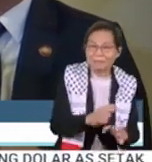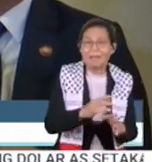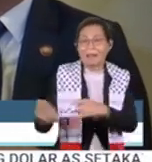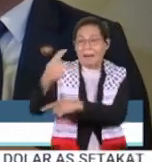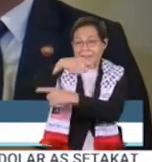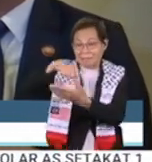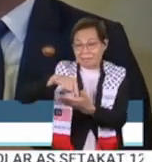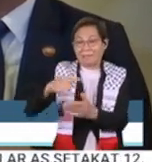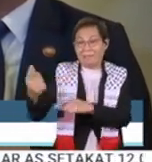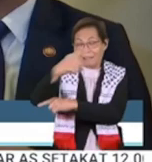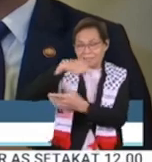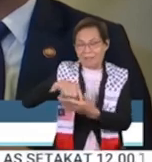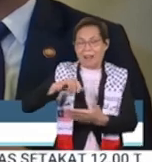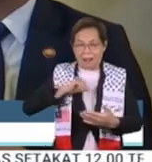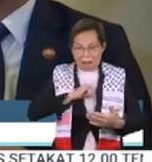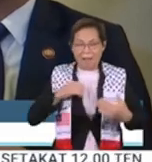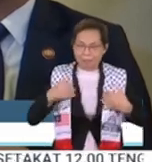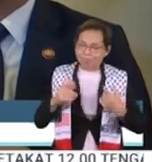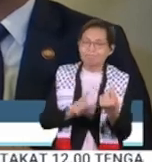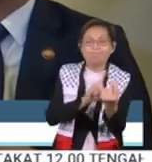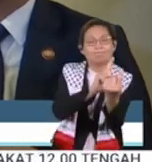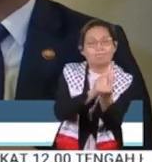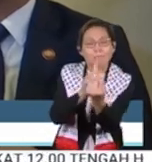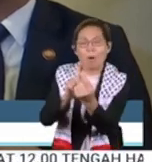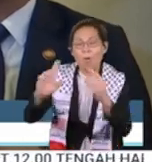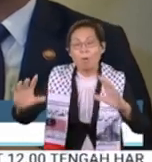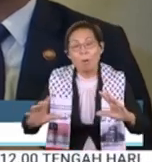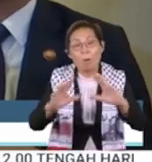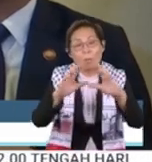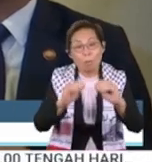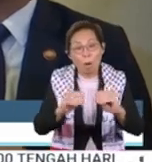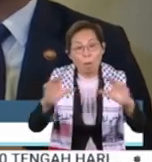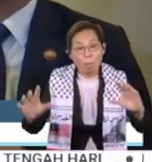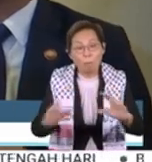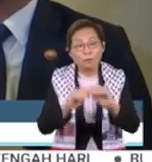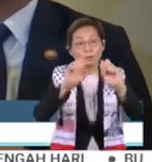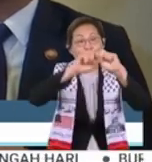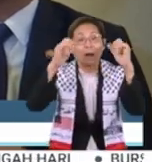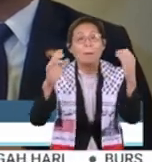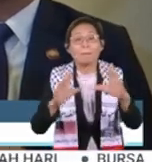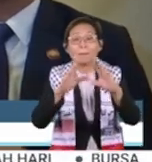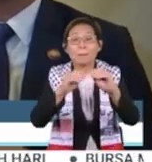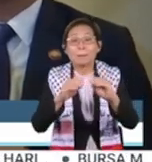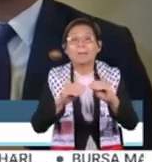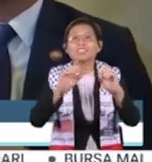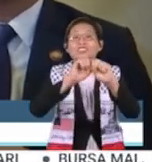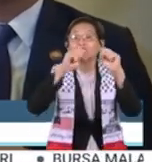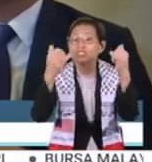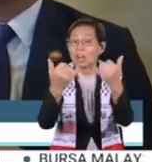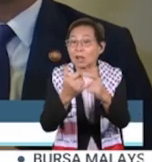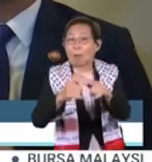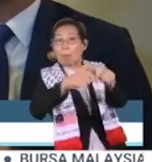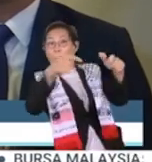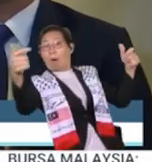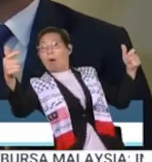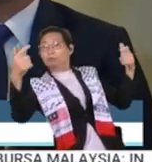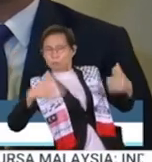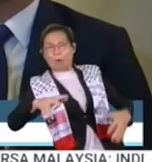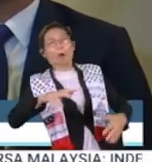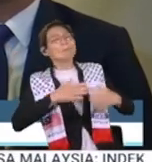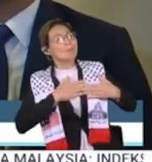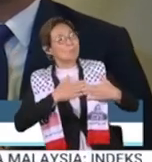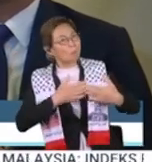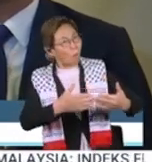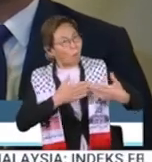telah mengadakan pertemuan dengan syarikat-syarikat besar yang telah memberi pengakuan